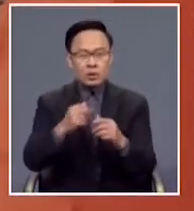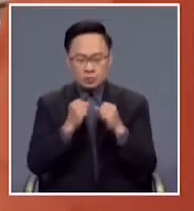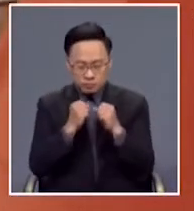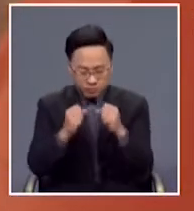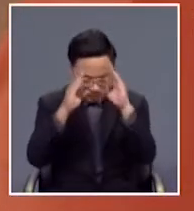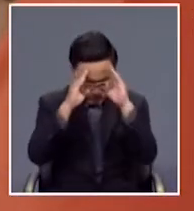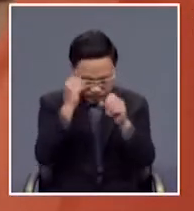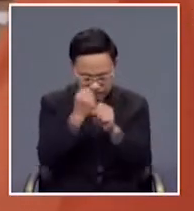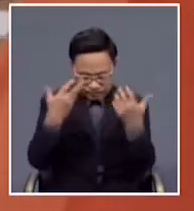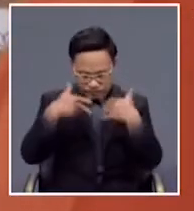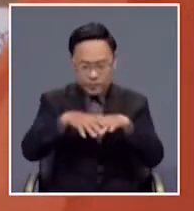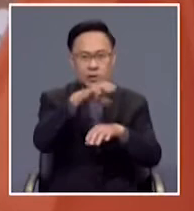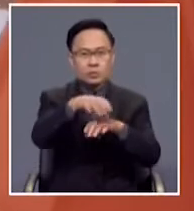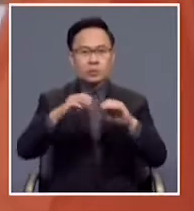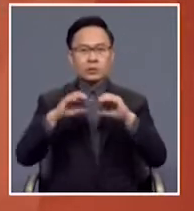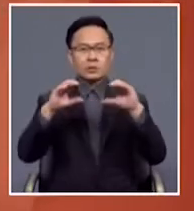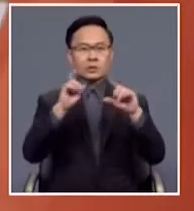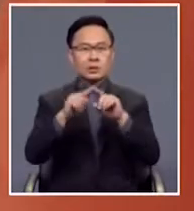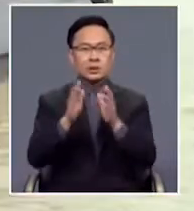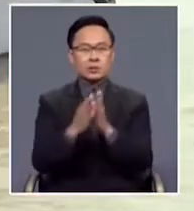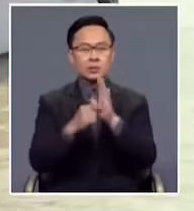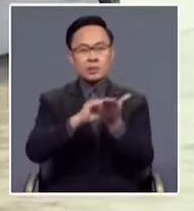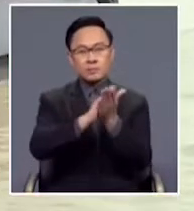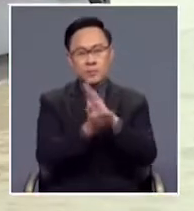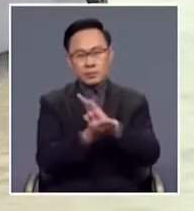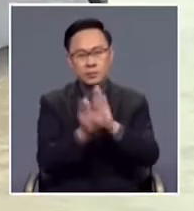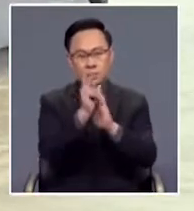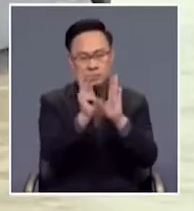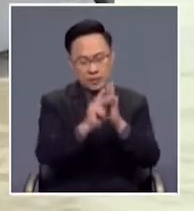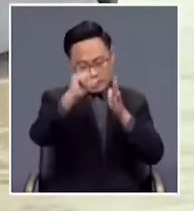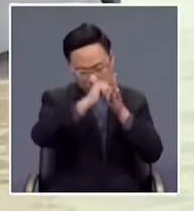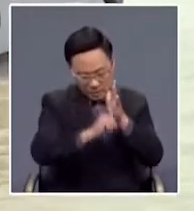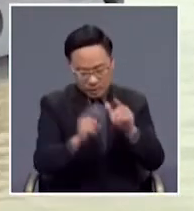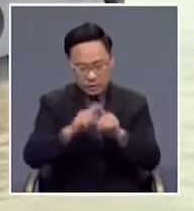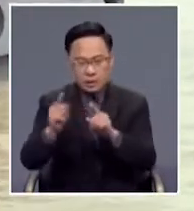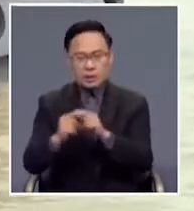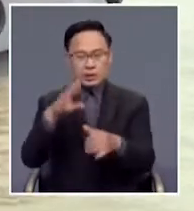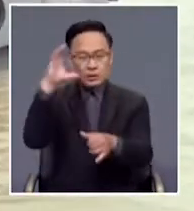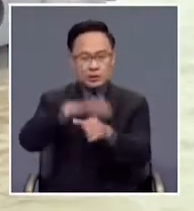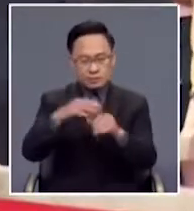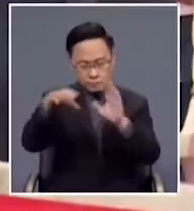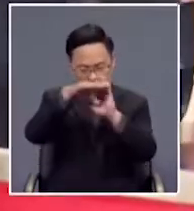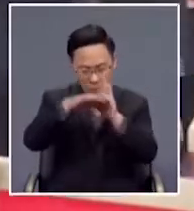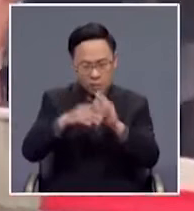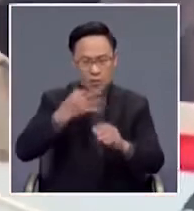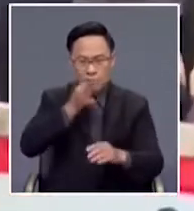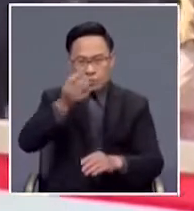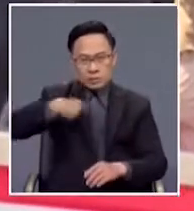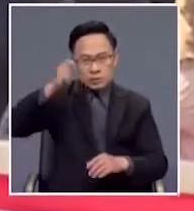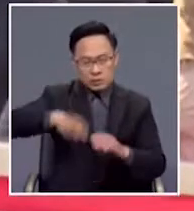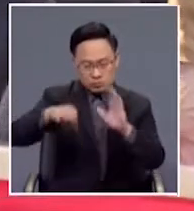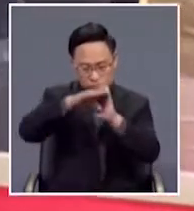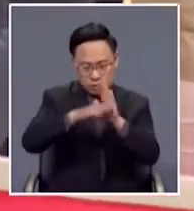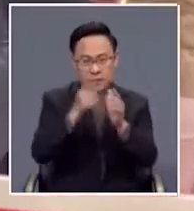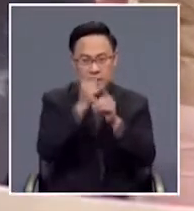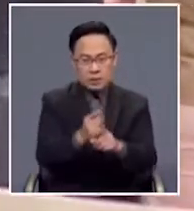การกันของหลายหน่วยงานทั้งในด้านการปรับปรุงกฎหมายกฎระเบียบการดำเนินคดีกับผู้กระทำผิดและเจ้าที่เกี่ยว